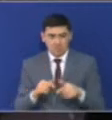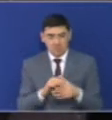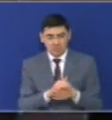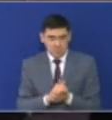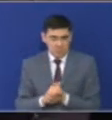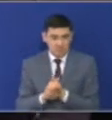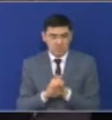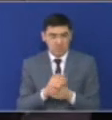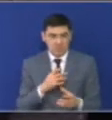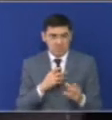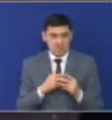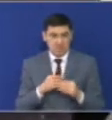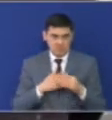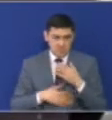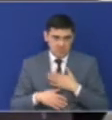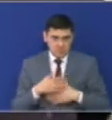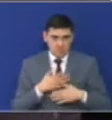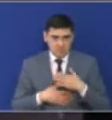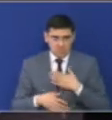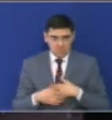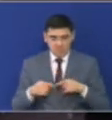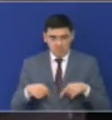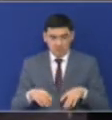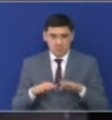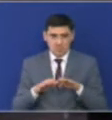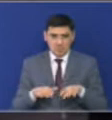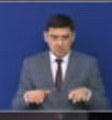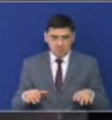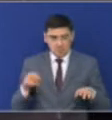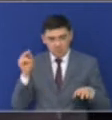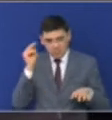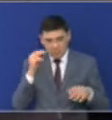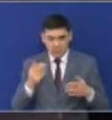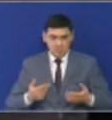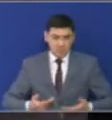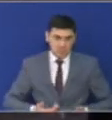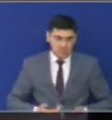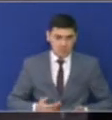Радуемся нашим детям, которые живут, значит, учатся, и